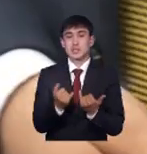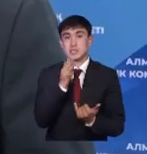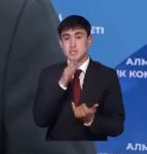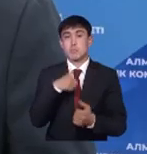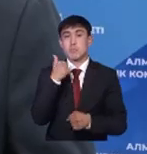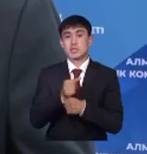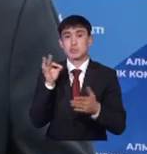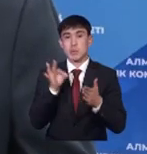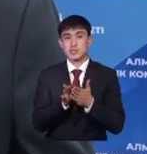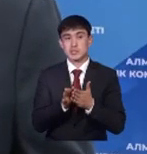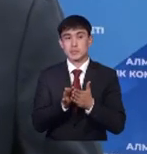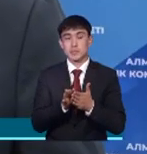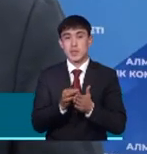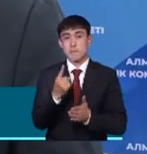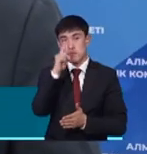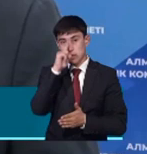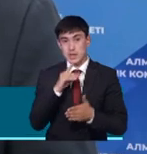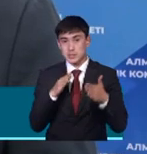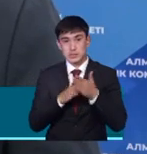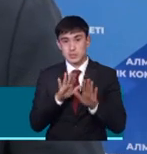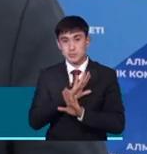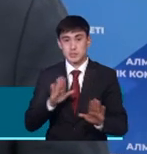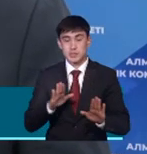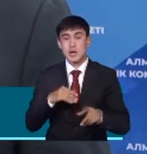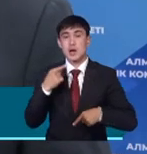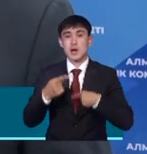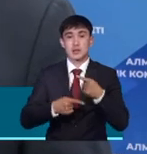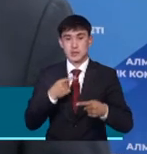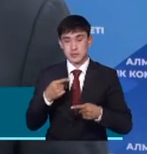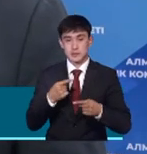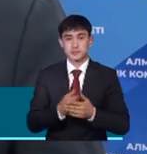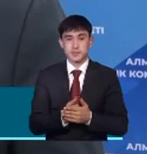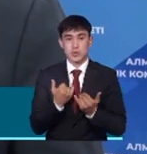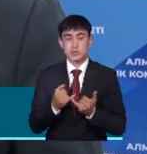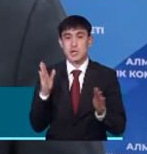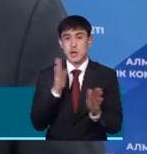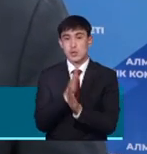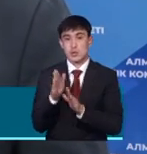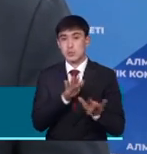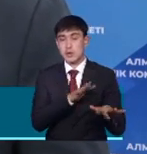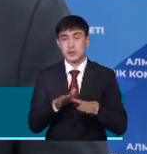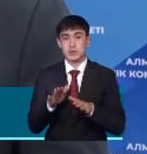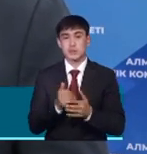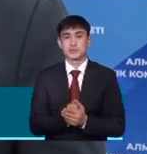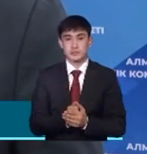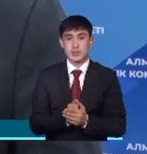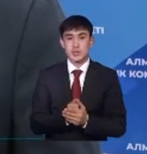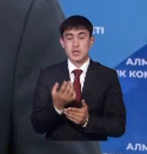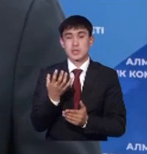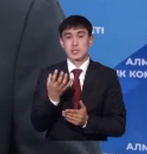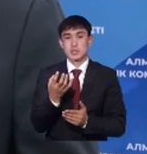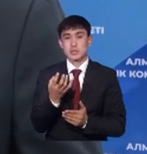мақсат бұны бір аймен ғана шектеп қойып бітіріп ұмыт кетпей, ары қарай осы экологиялық мәдениетті сонымен